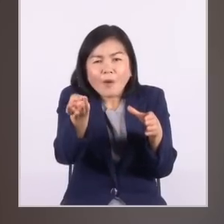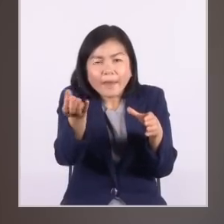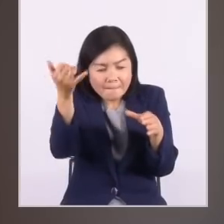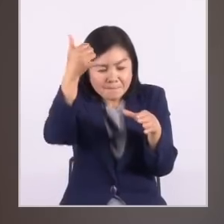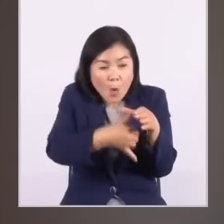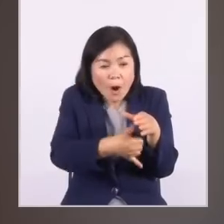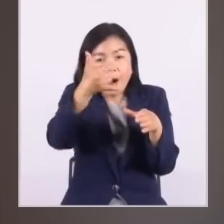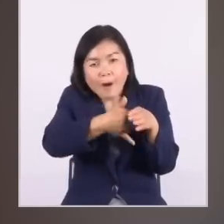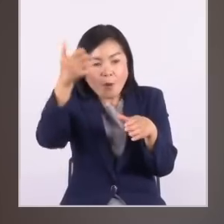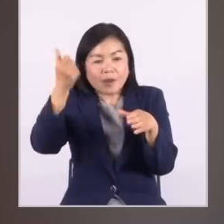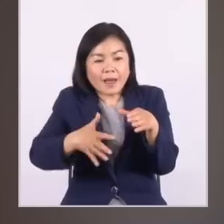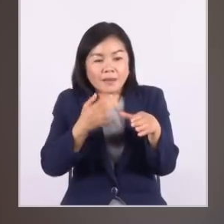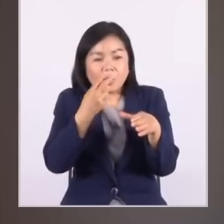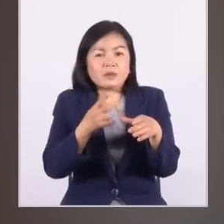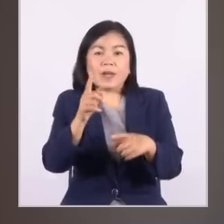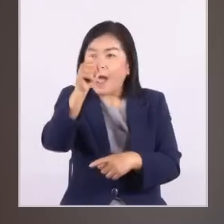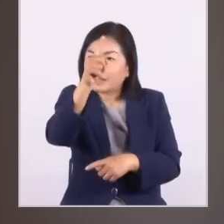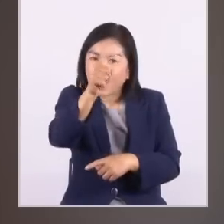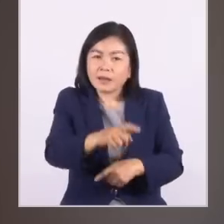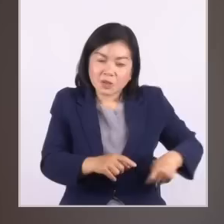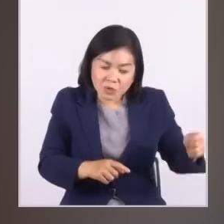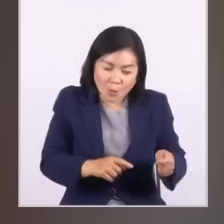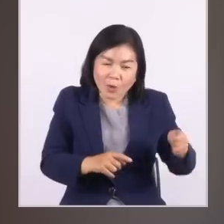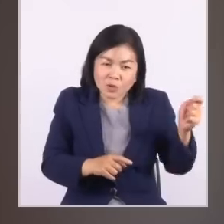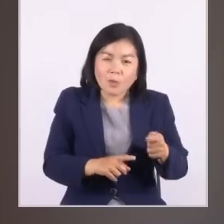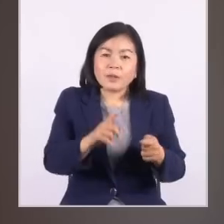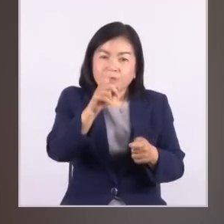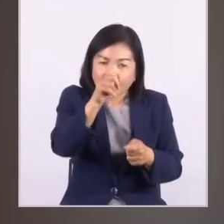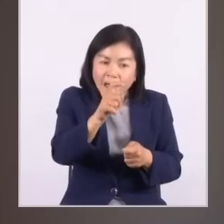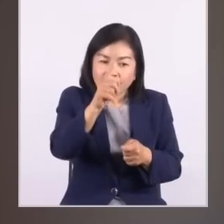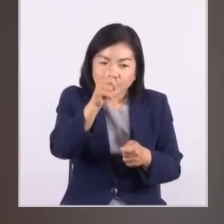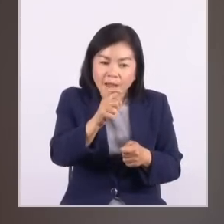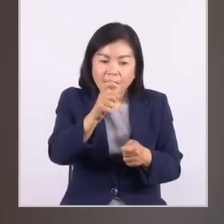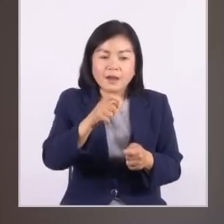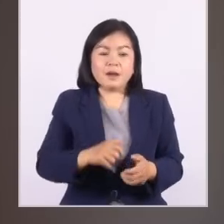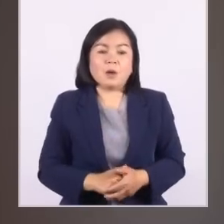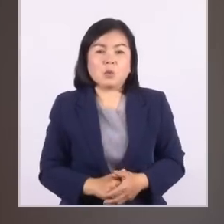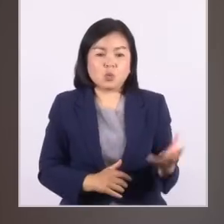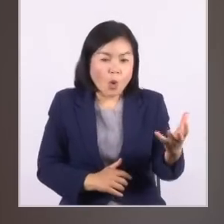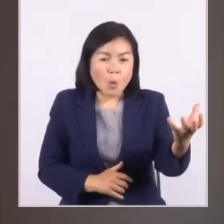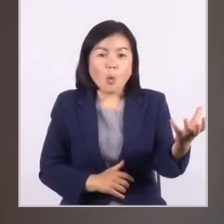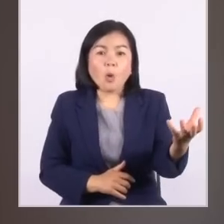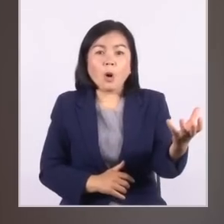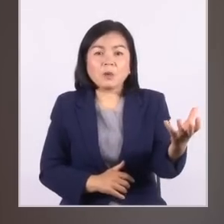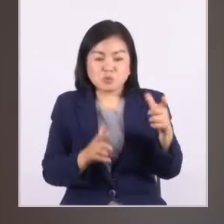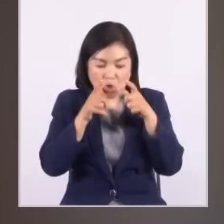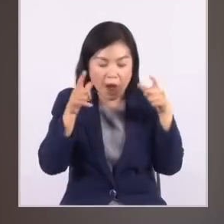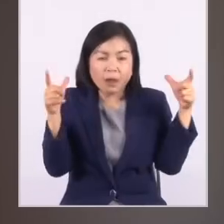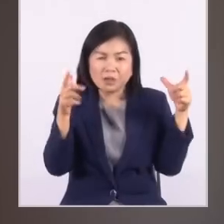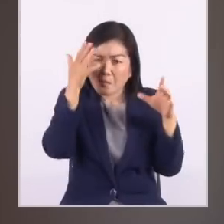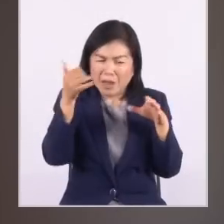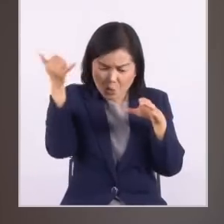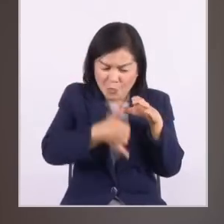ไม่ไปบอกมึงตายโอ้โหคิดได้ไงมึงแบกมึงตัวมึงแบกมึงใหญ่กว่าอง ไม่มันลงไปได้ไงว